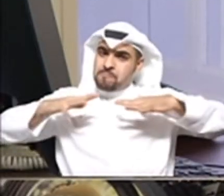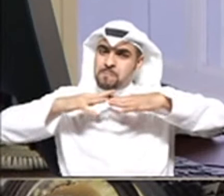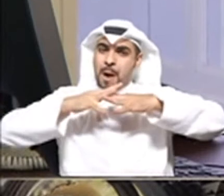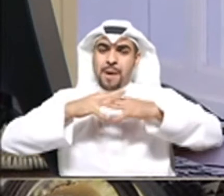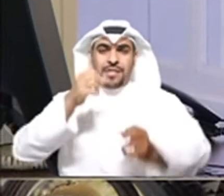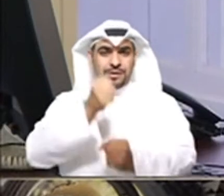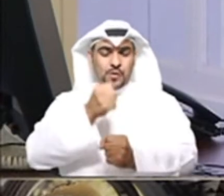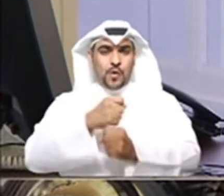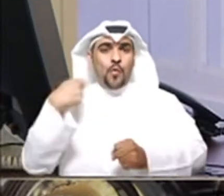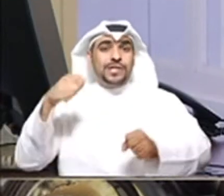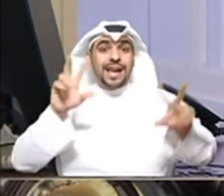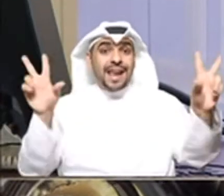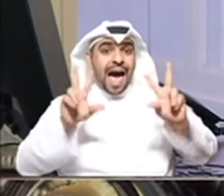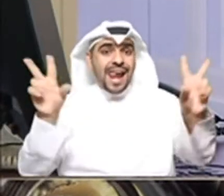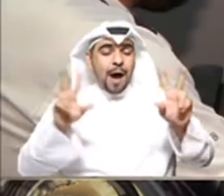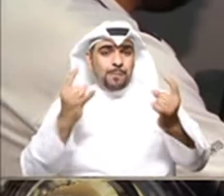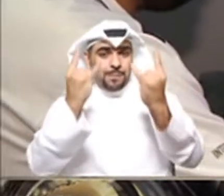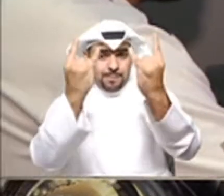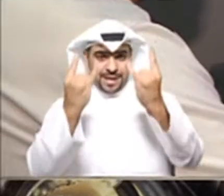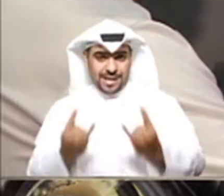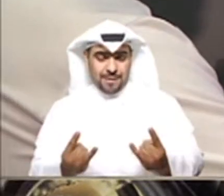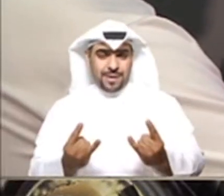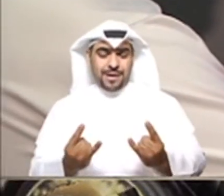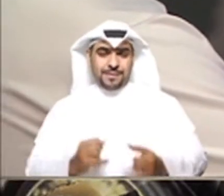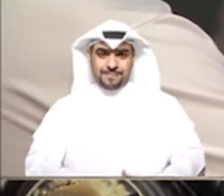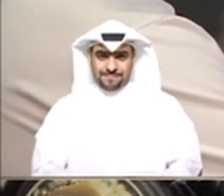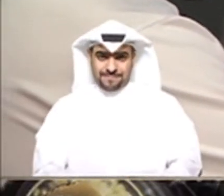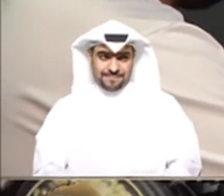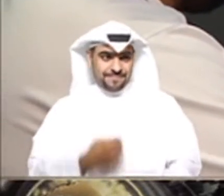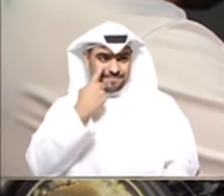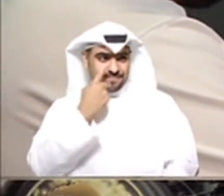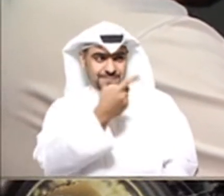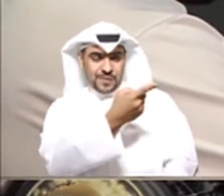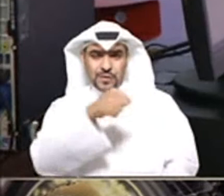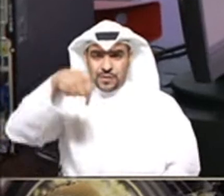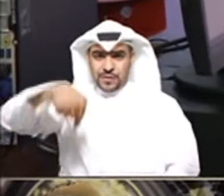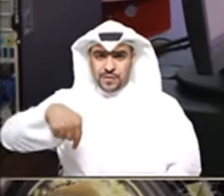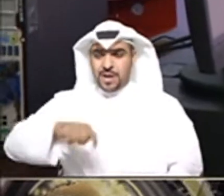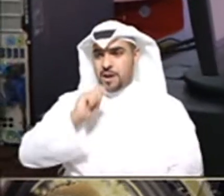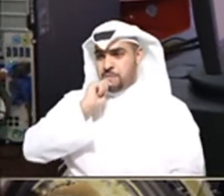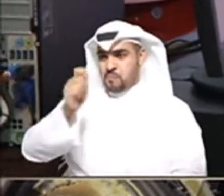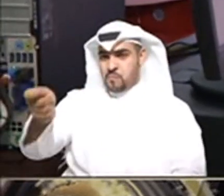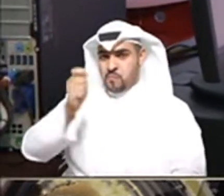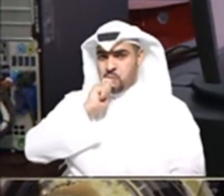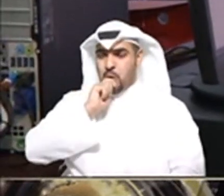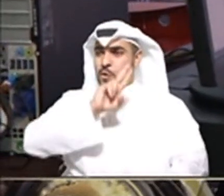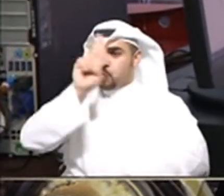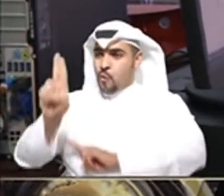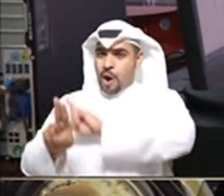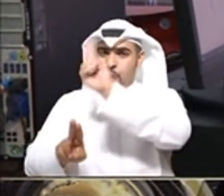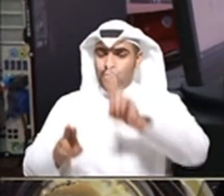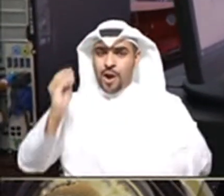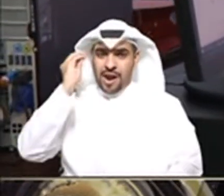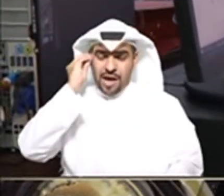تمحو الاحساس اللي هو ان الفطر بعيد عن الاسره. رصدنا بالكلمة والصورة الجهود التي تبذل في شهر